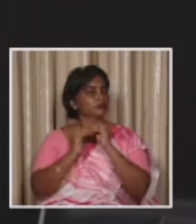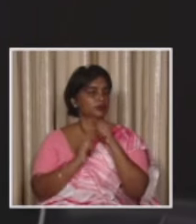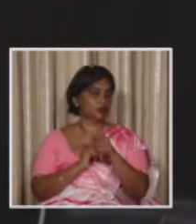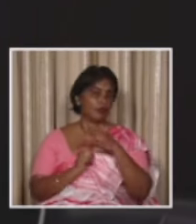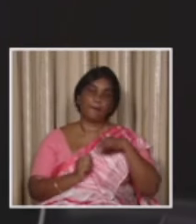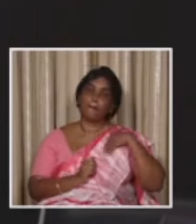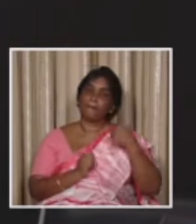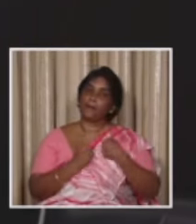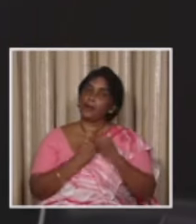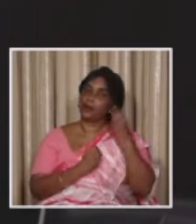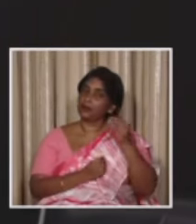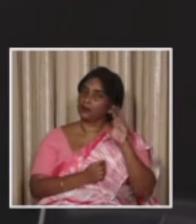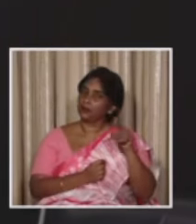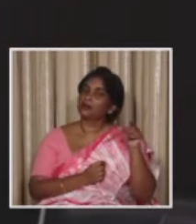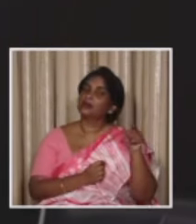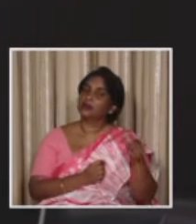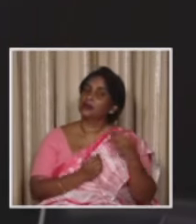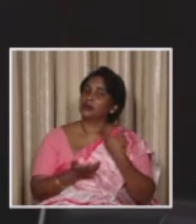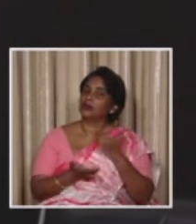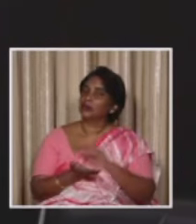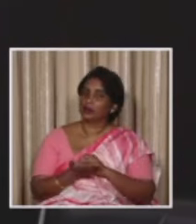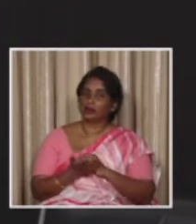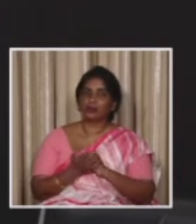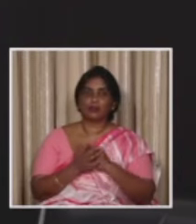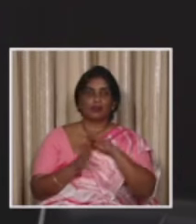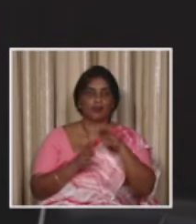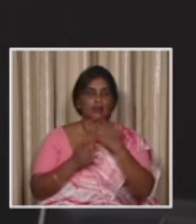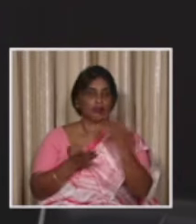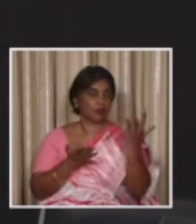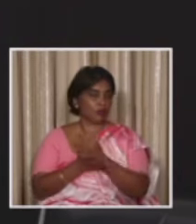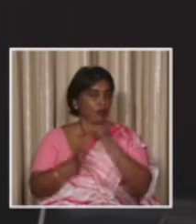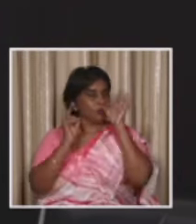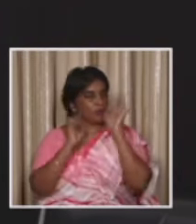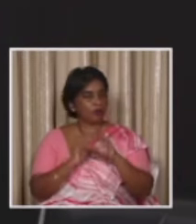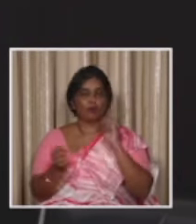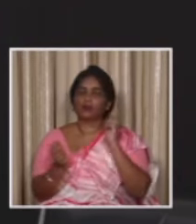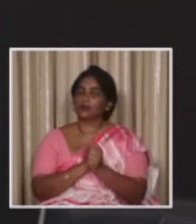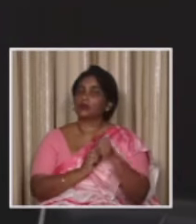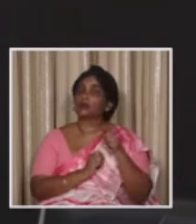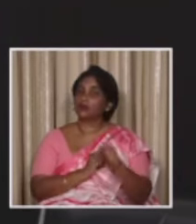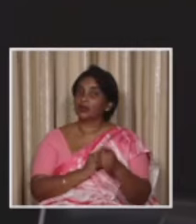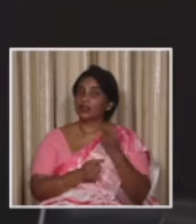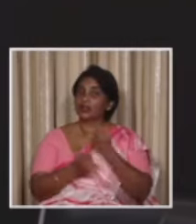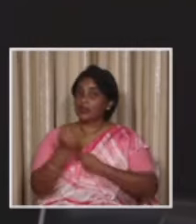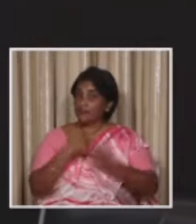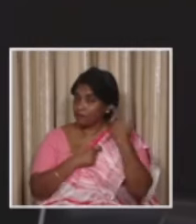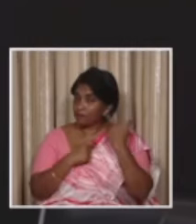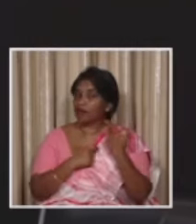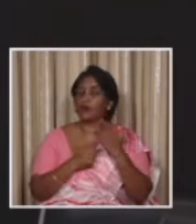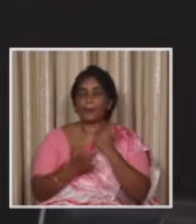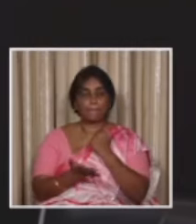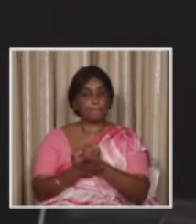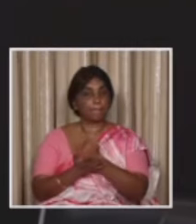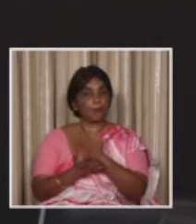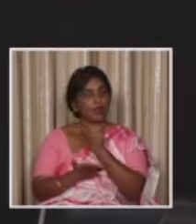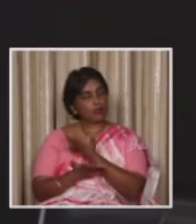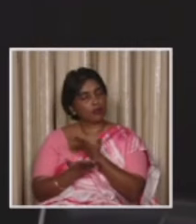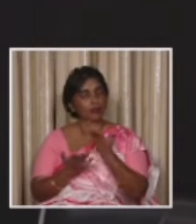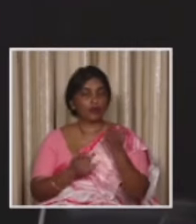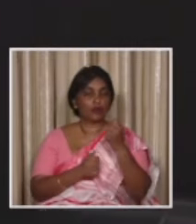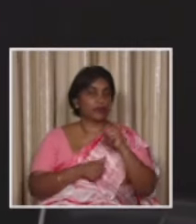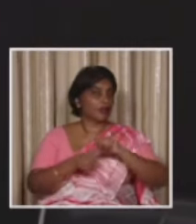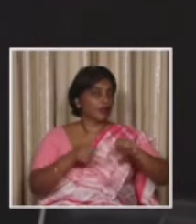මුල් තැන දෙන නිසා තමයි අපි නැවත පරාට නීතිය වෙනස් කරලා මේ වෙන්දේසි කරලා එහෙම නැත්නම් බැංකු විසින් හෝ